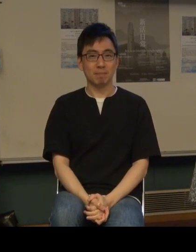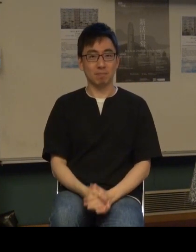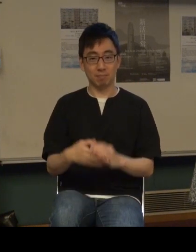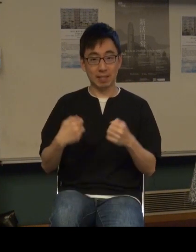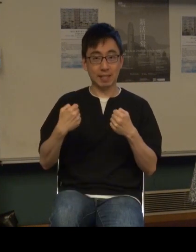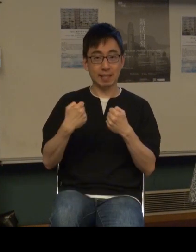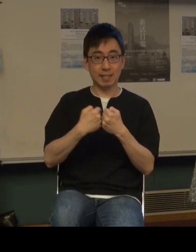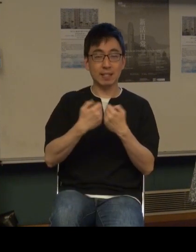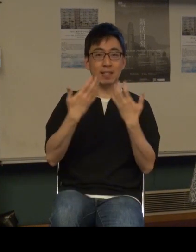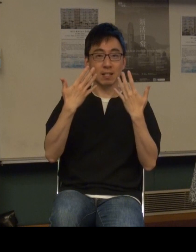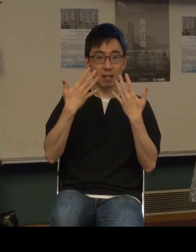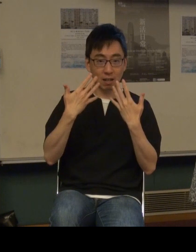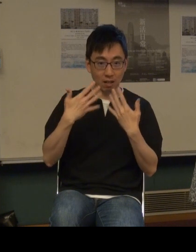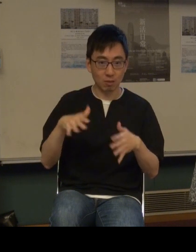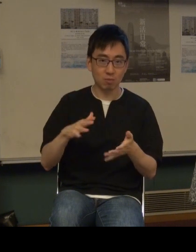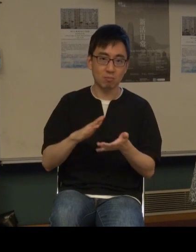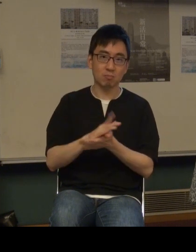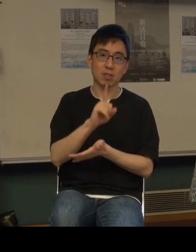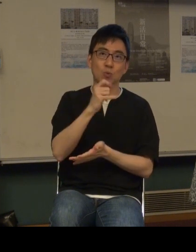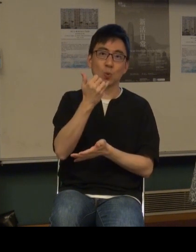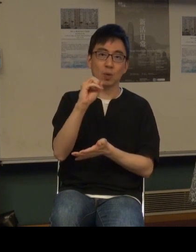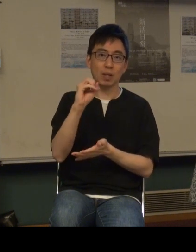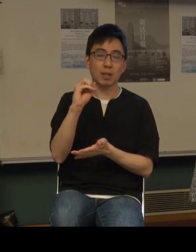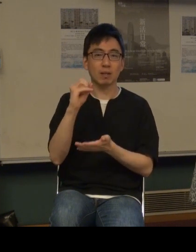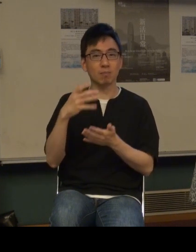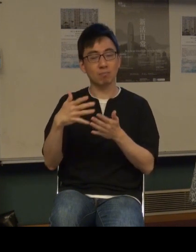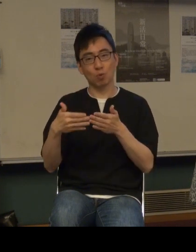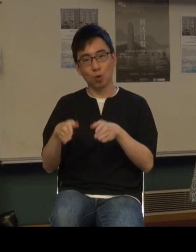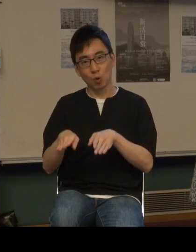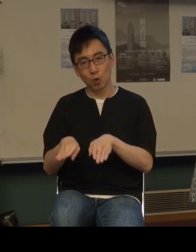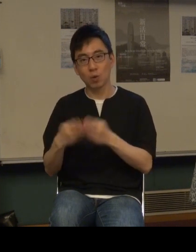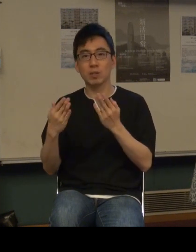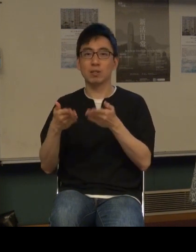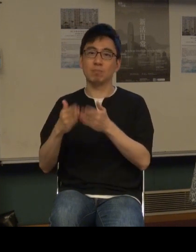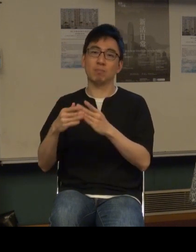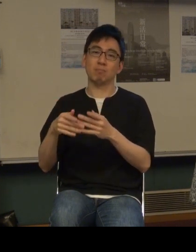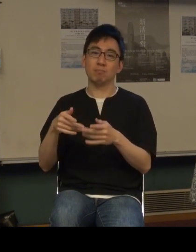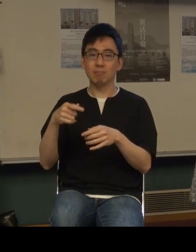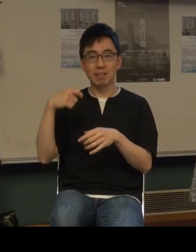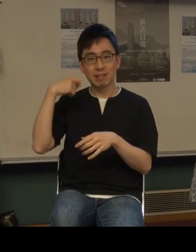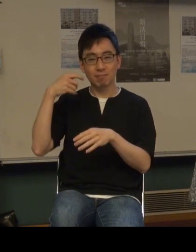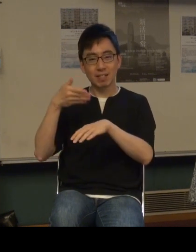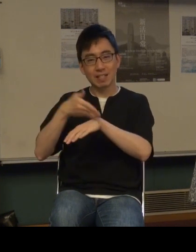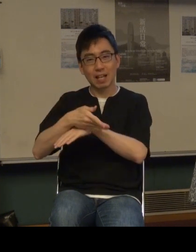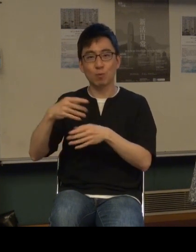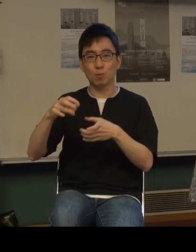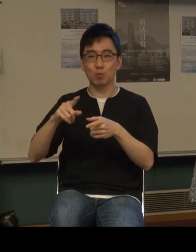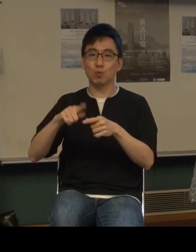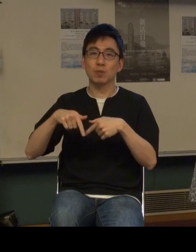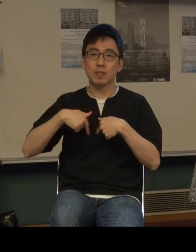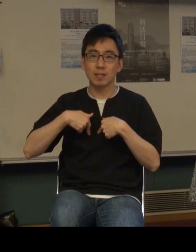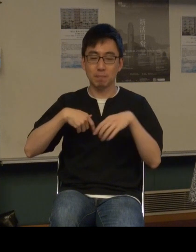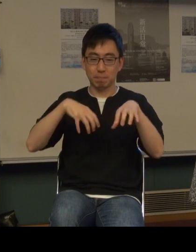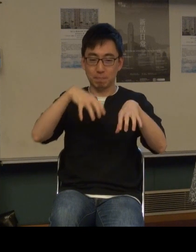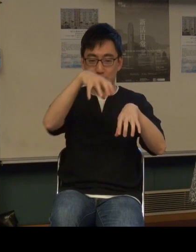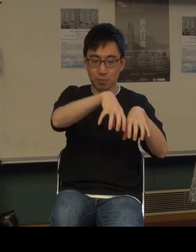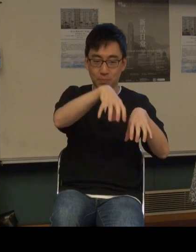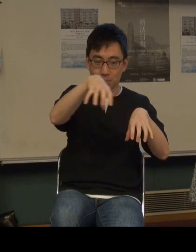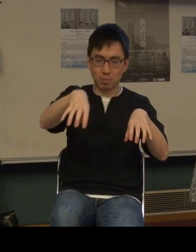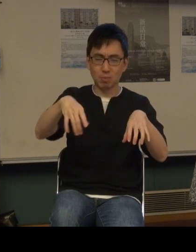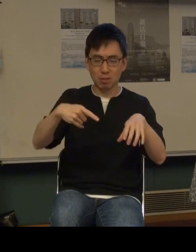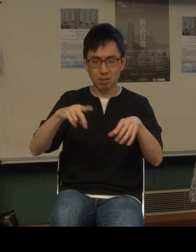戰後咧，開始政府就喺60年代咧開始慢慢就起呢啲咁嘅社區中心啦。咁亞麗山咧就係第二個，第一個應該係